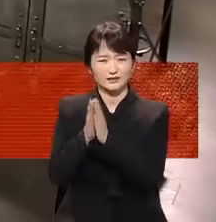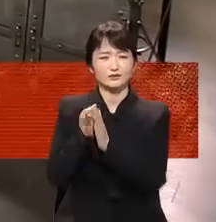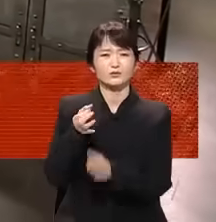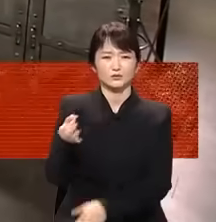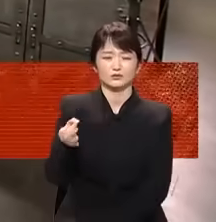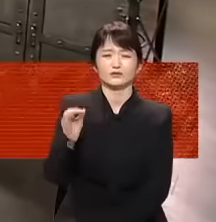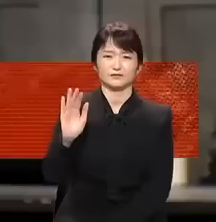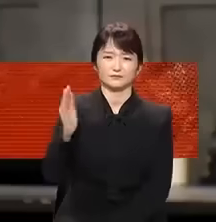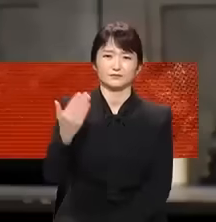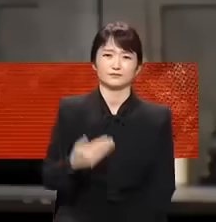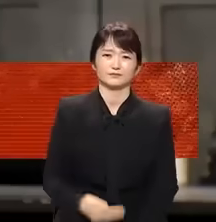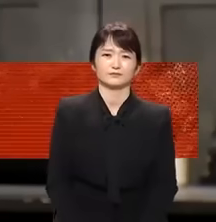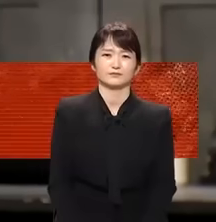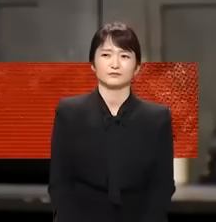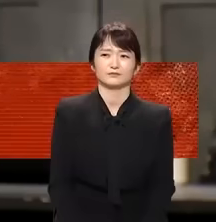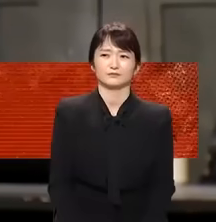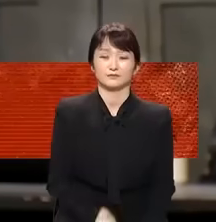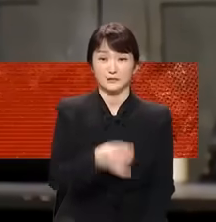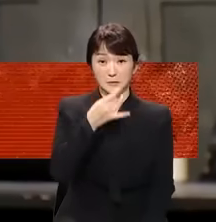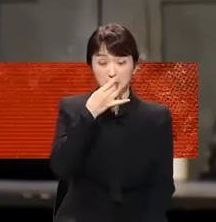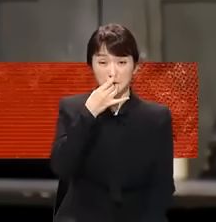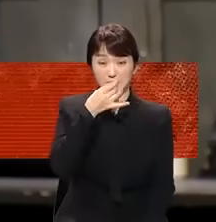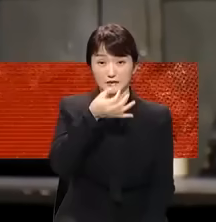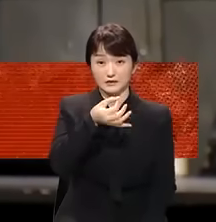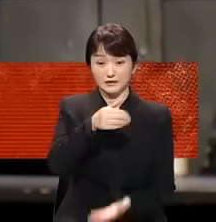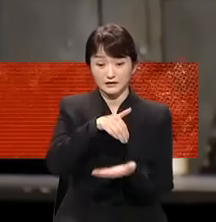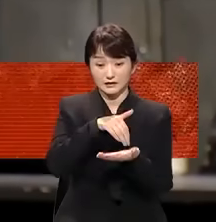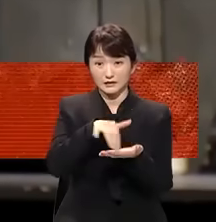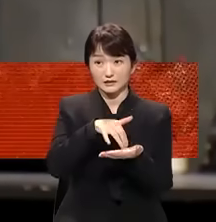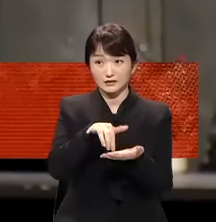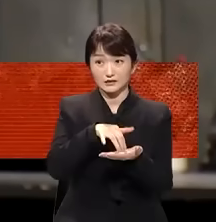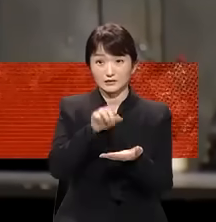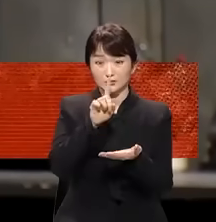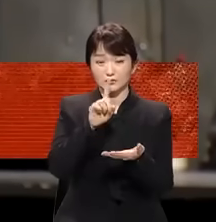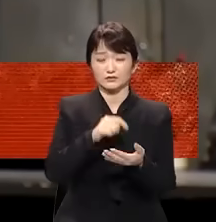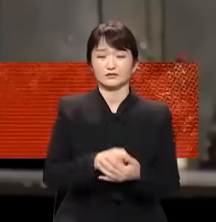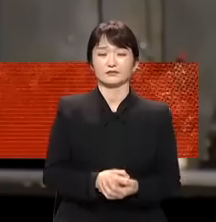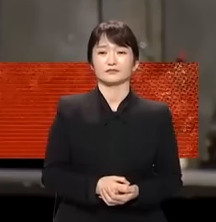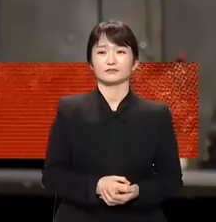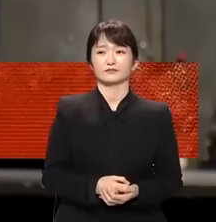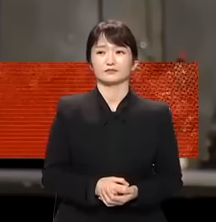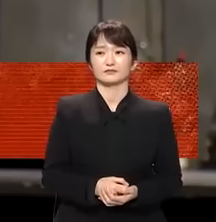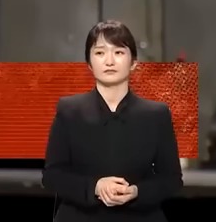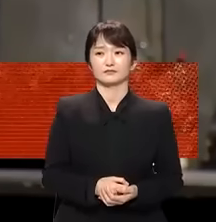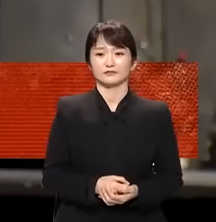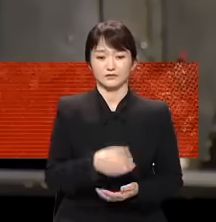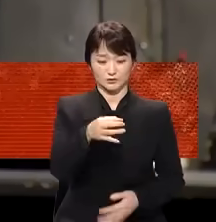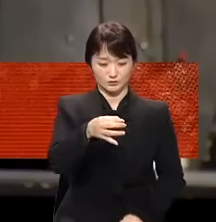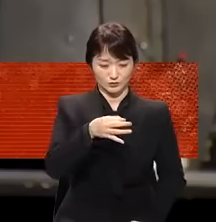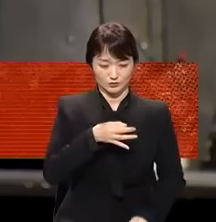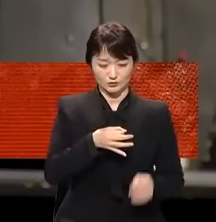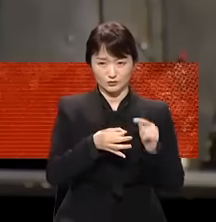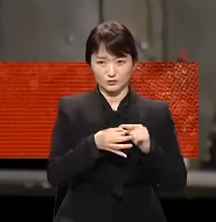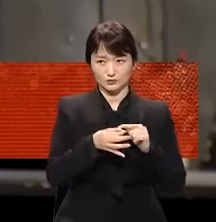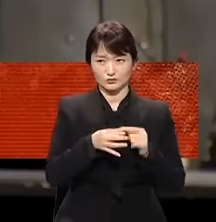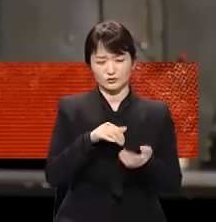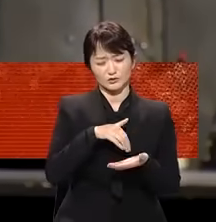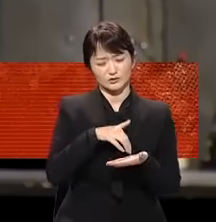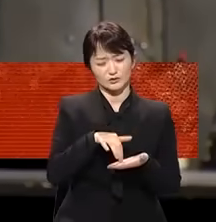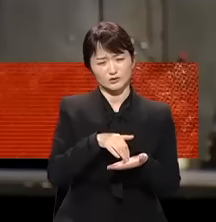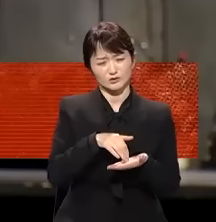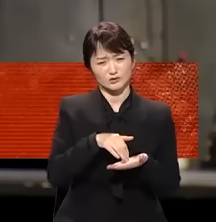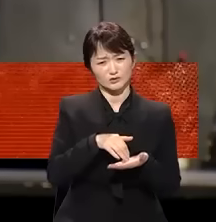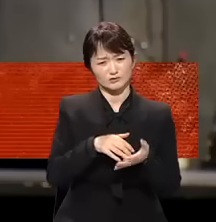되는데이 사실 밥값 계산은 기계처럼 됩니다 컴퓨터처럼 이게 딱 들어오면 사실 산수를 좀 못하는